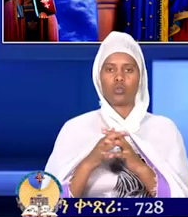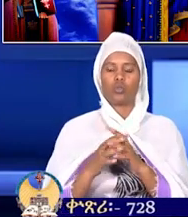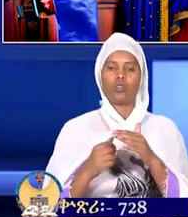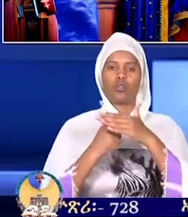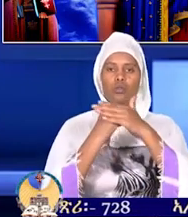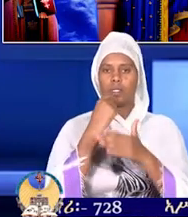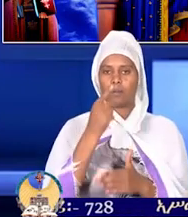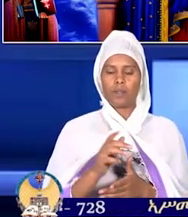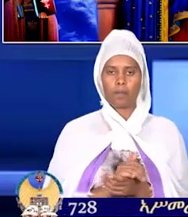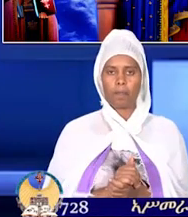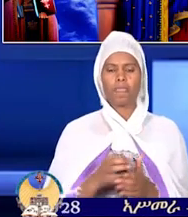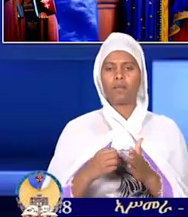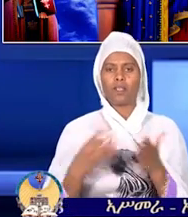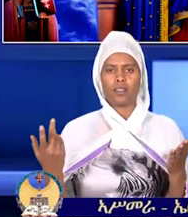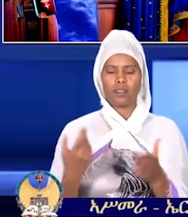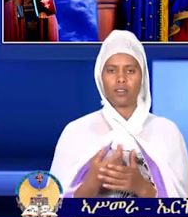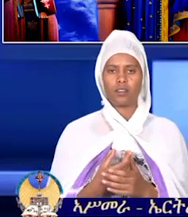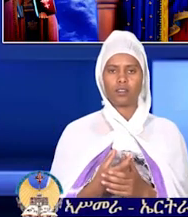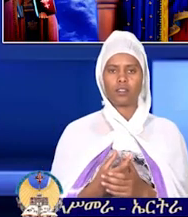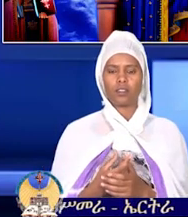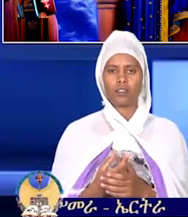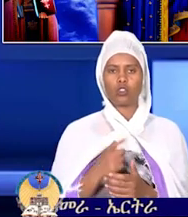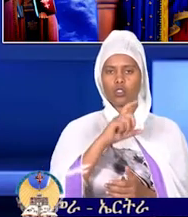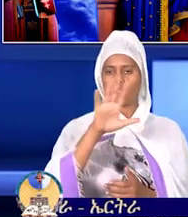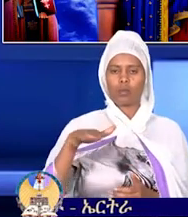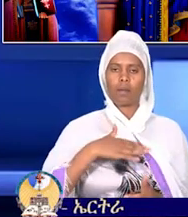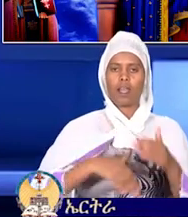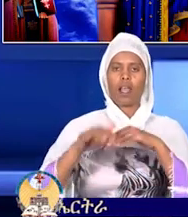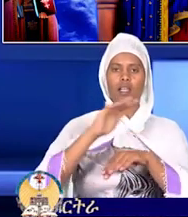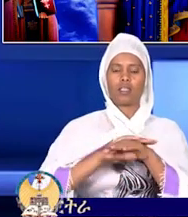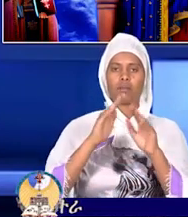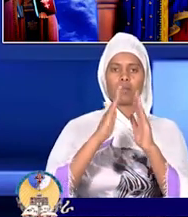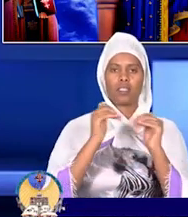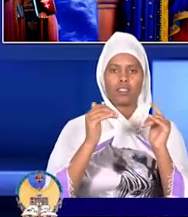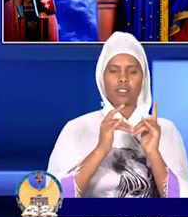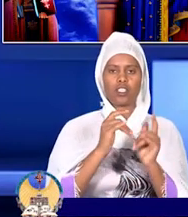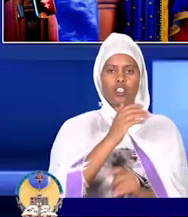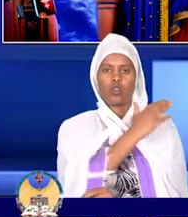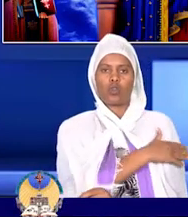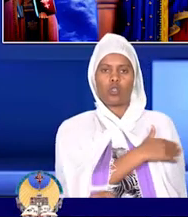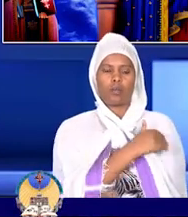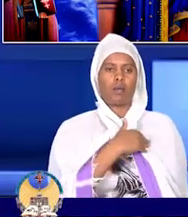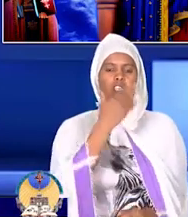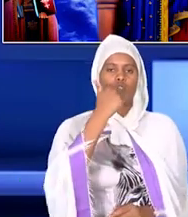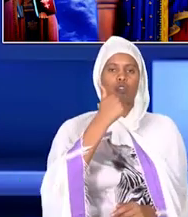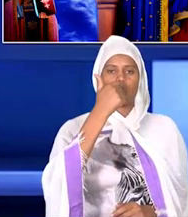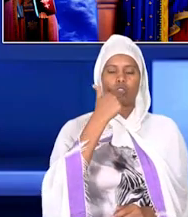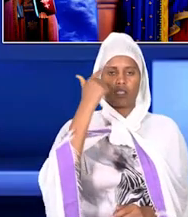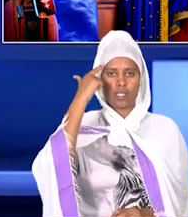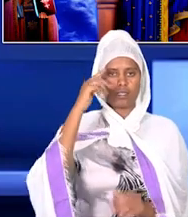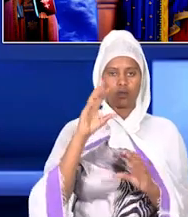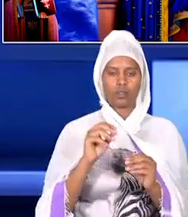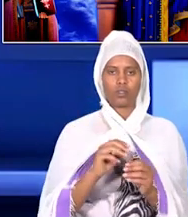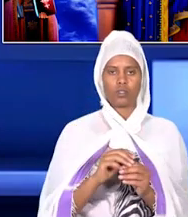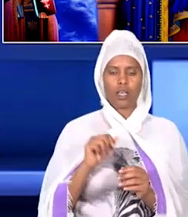ደግፉኒ ብፀሎት ርድኡኒ ይብል። ንምንታይ እሳቶም ካባይ ንላዕሊ ንቤተ እግዚኣብሄር የገልግሉ እዮም እሞ ካባይ